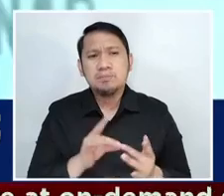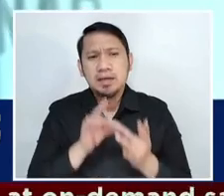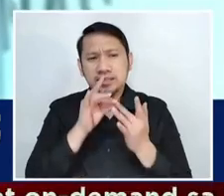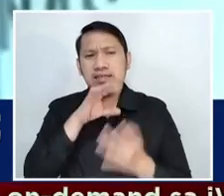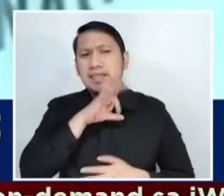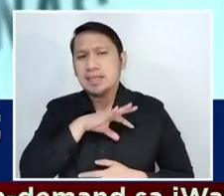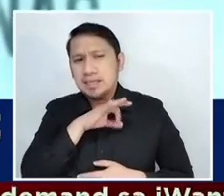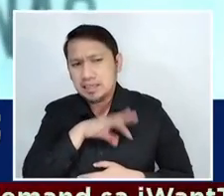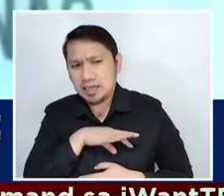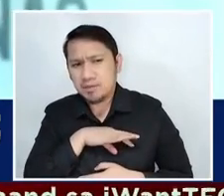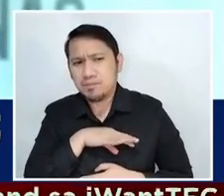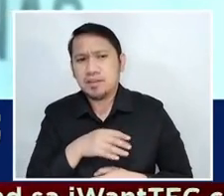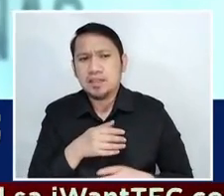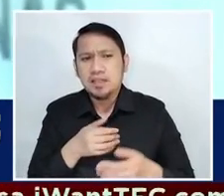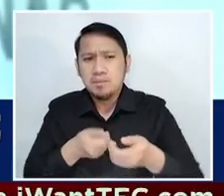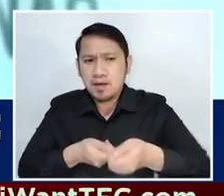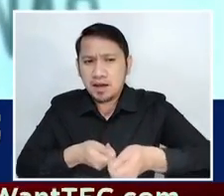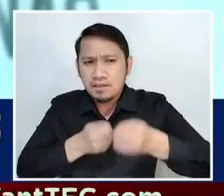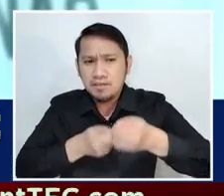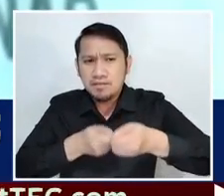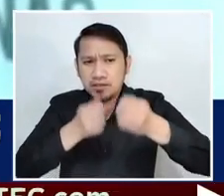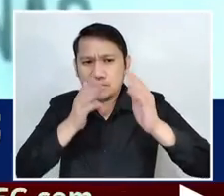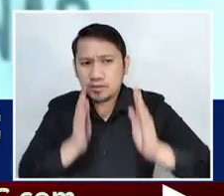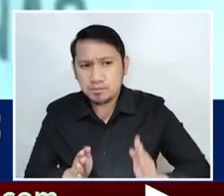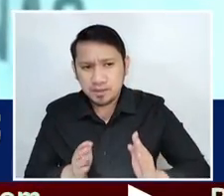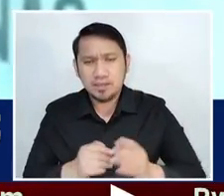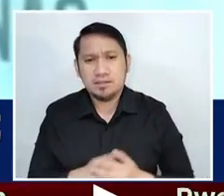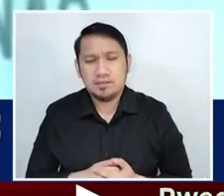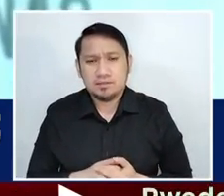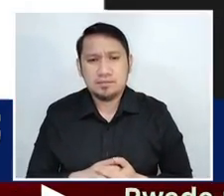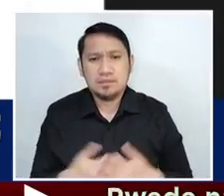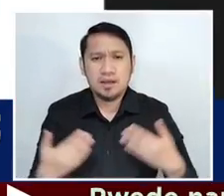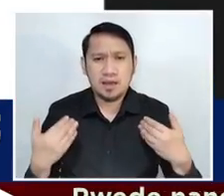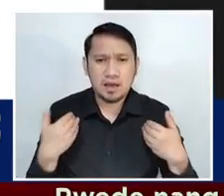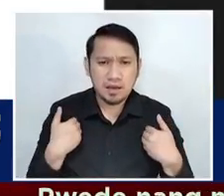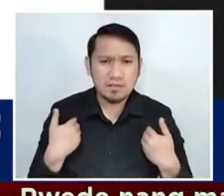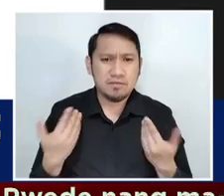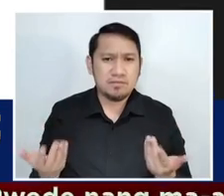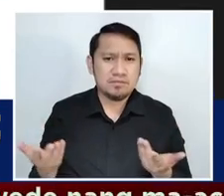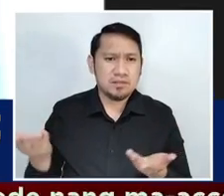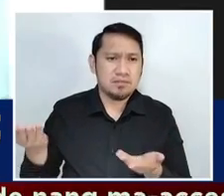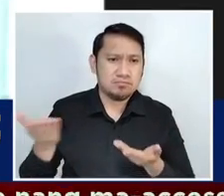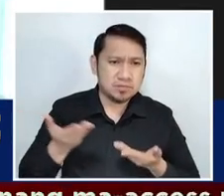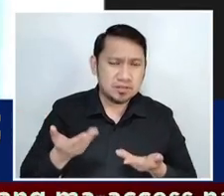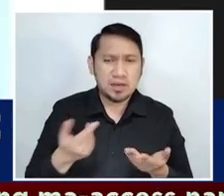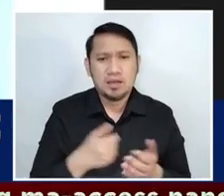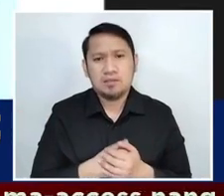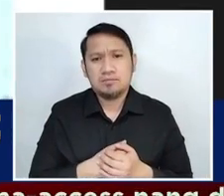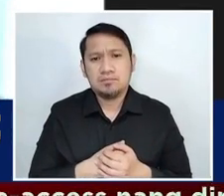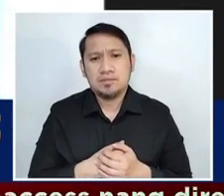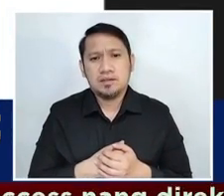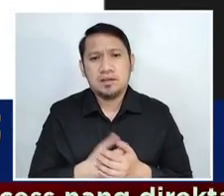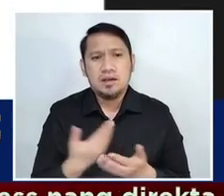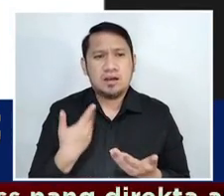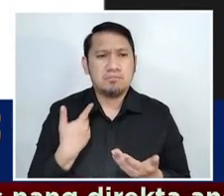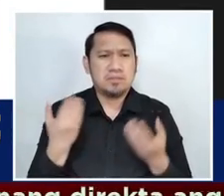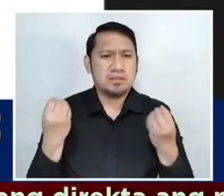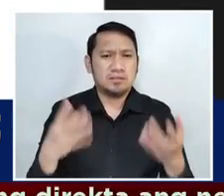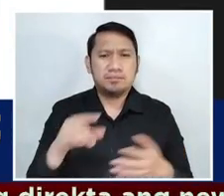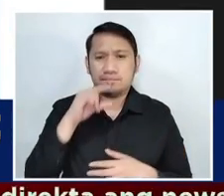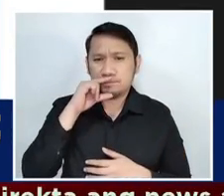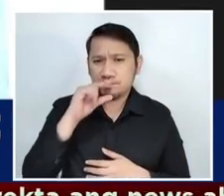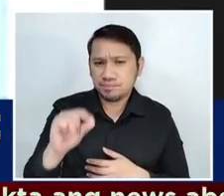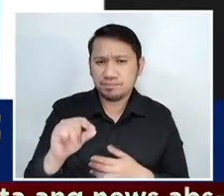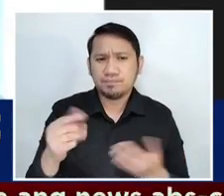mangisda. May lang nakarating sa amin pero maliit, no, na porsyento. Marami pa ang nag-report sa amin, no, ng mga